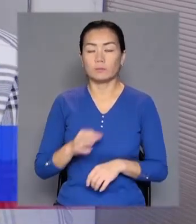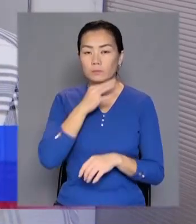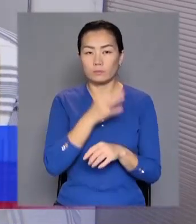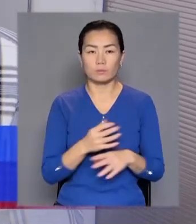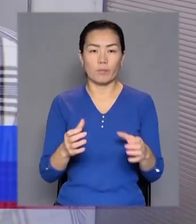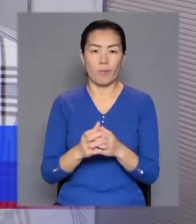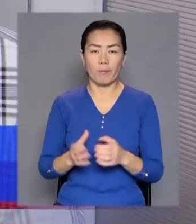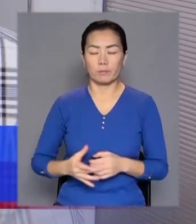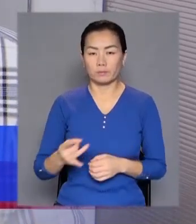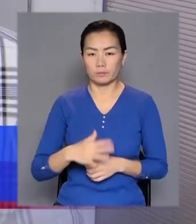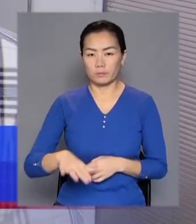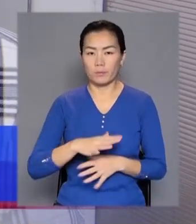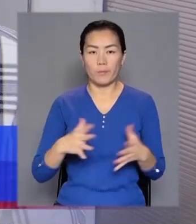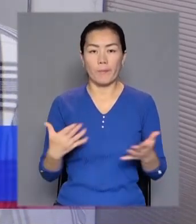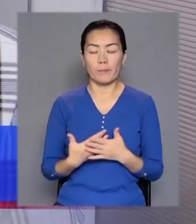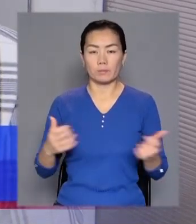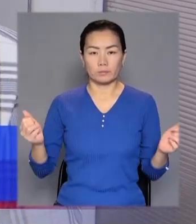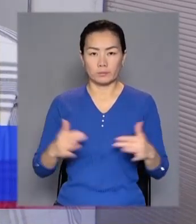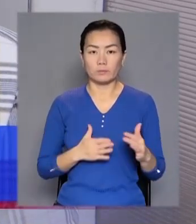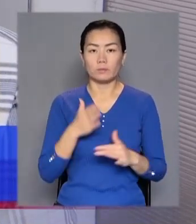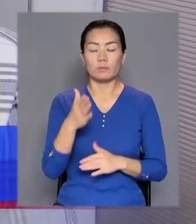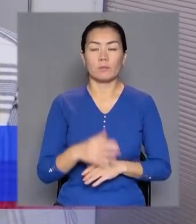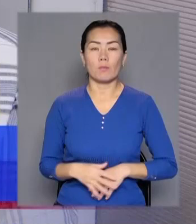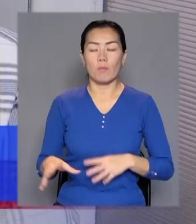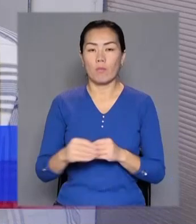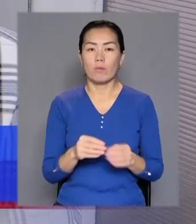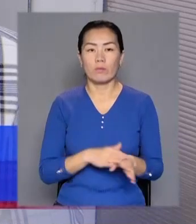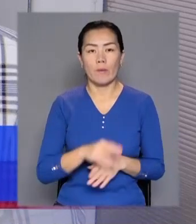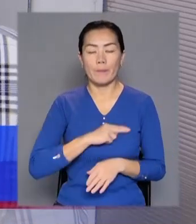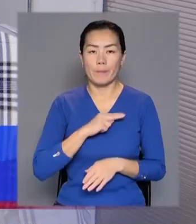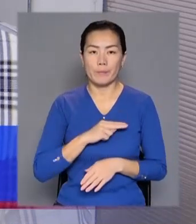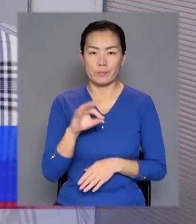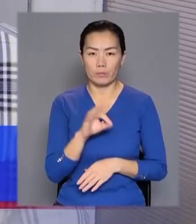жауапты ұйымдар мен мекемелердің басын қосып, алда бірлесіп